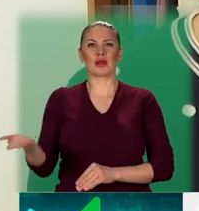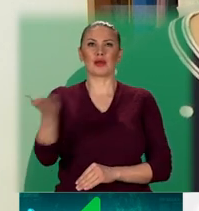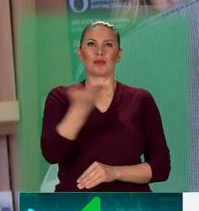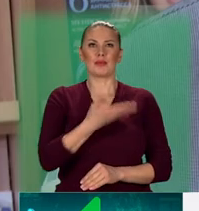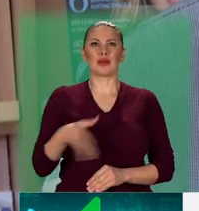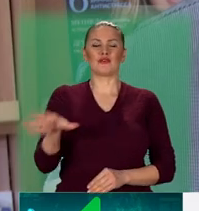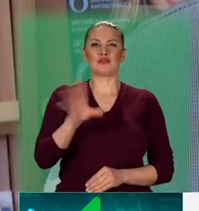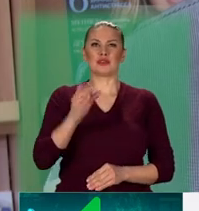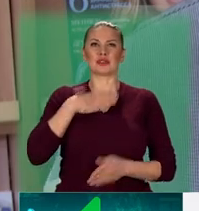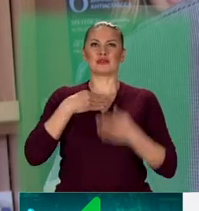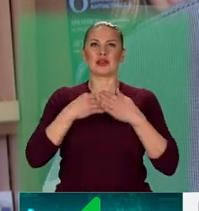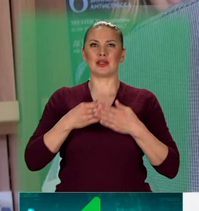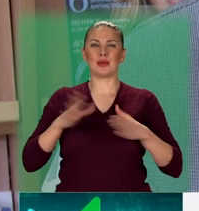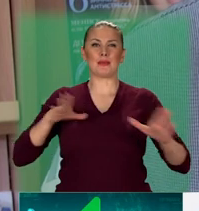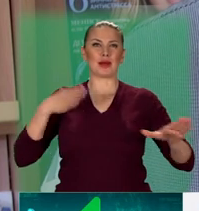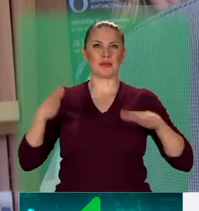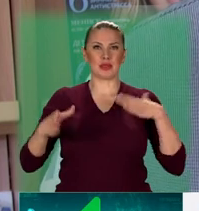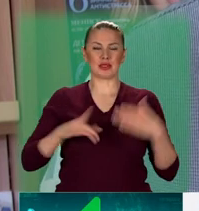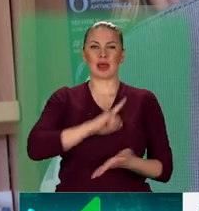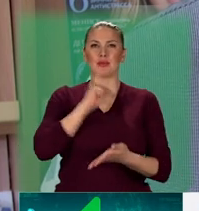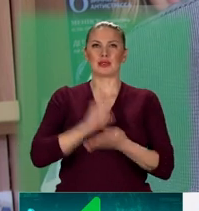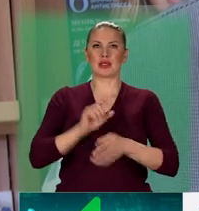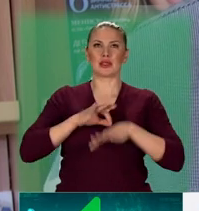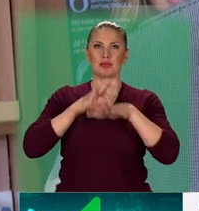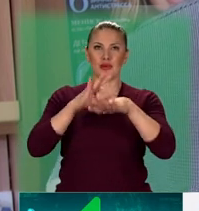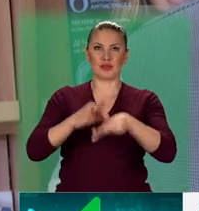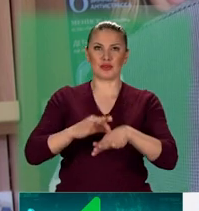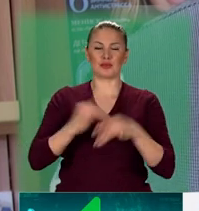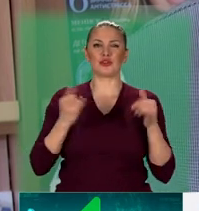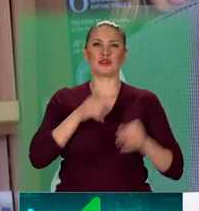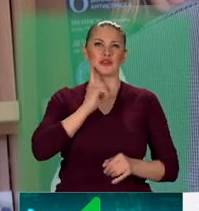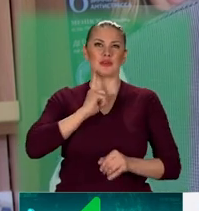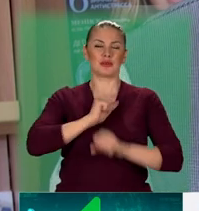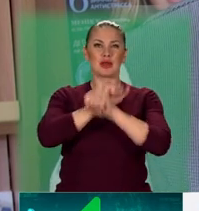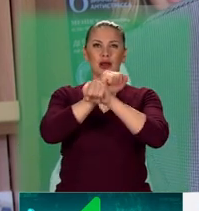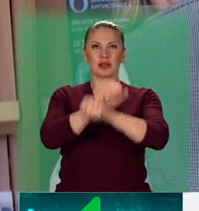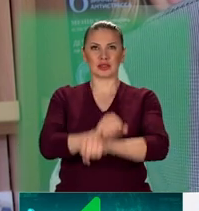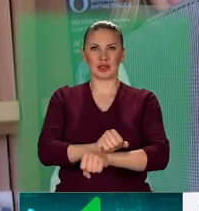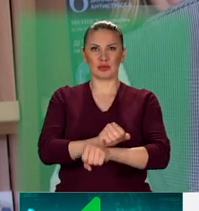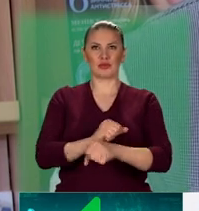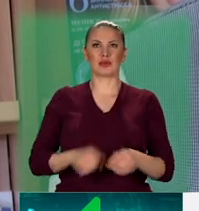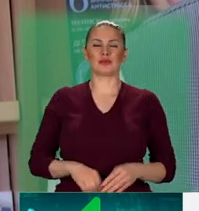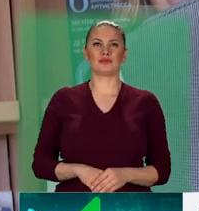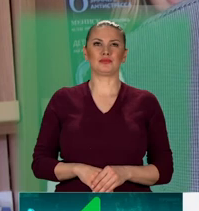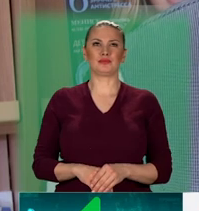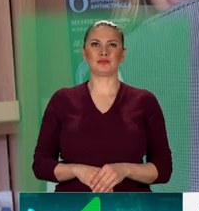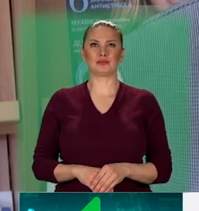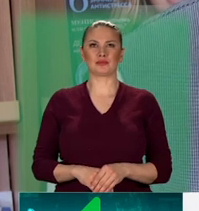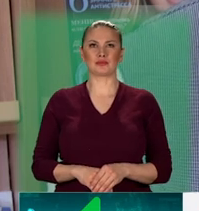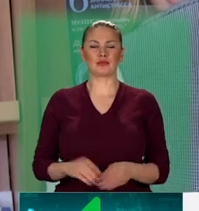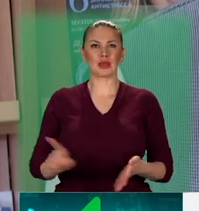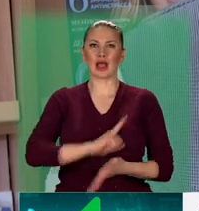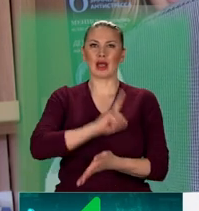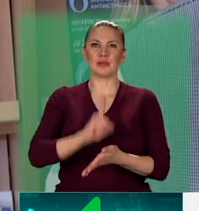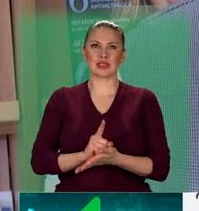все проведем. Сейчас количество читателей, которые обслуживаются на дому, их увеличилось. И обязательное условие – это